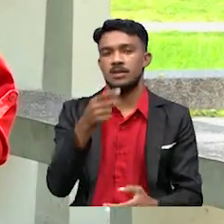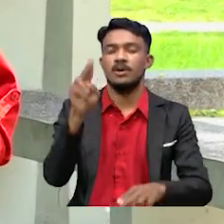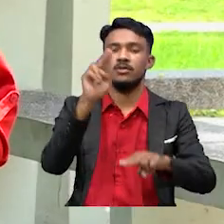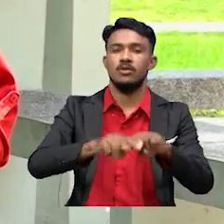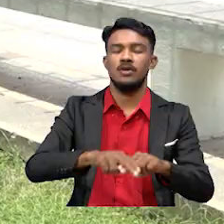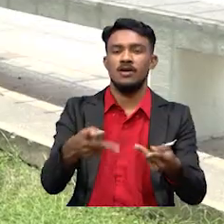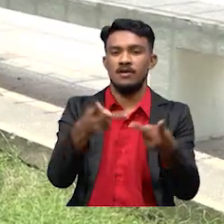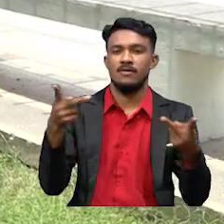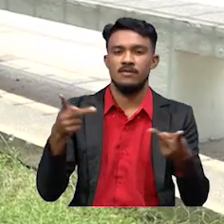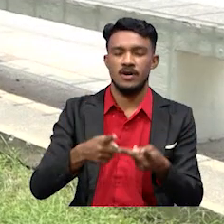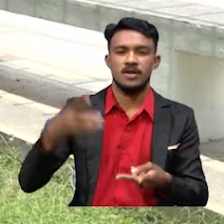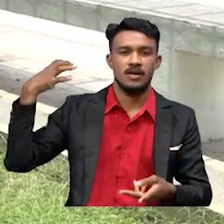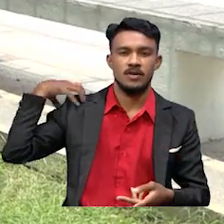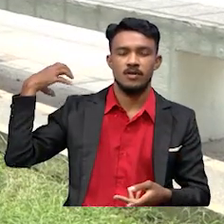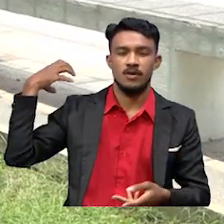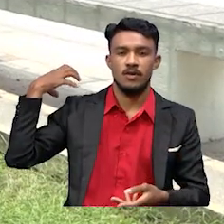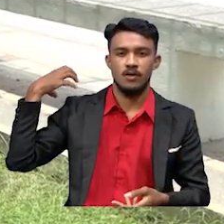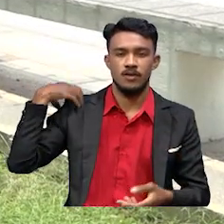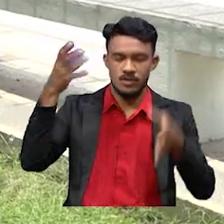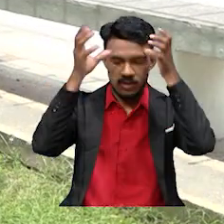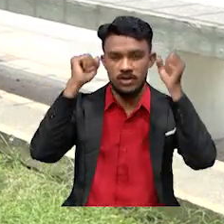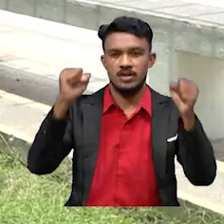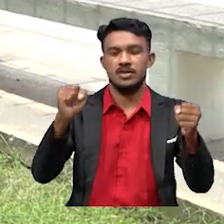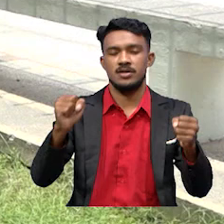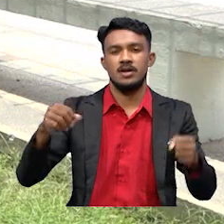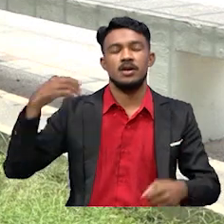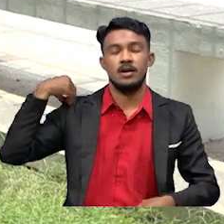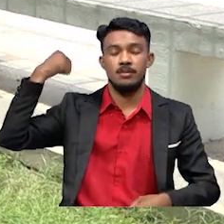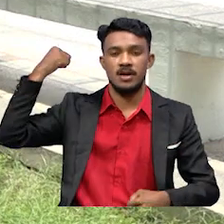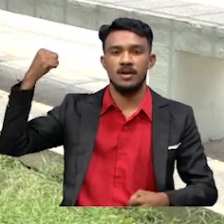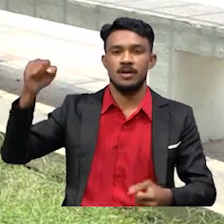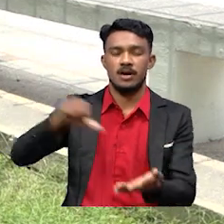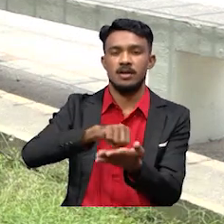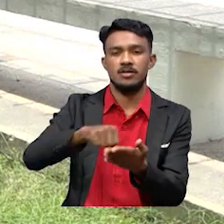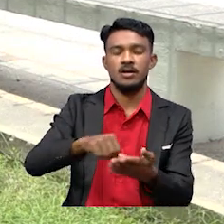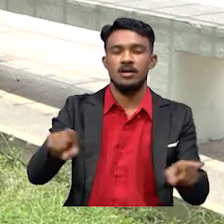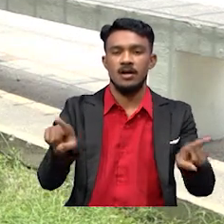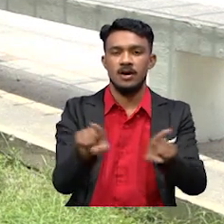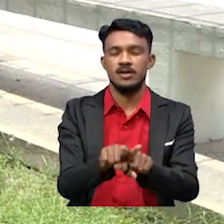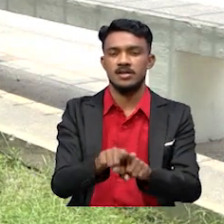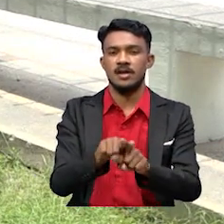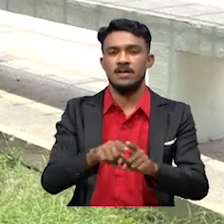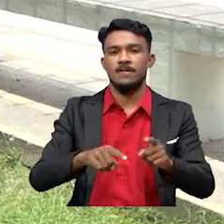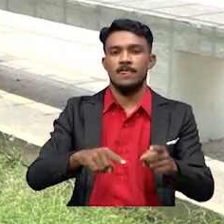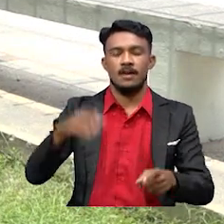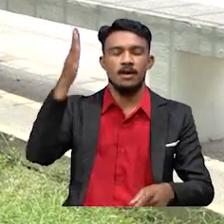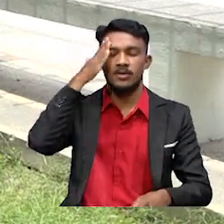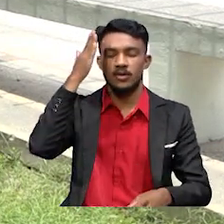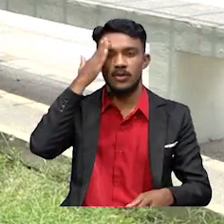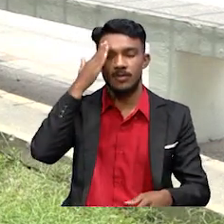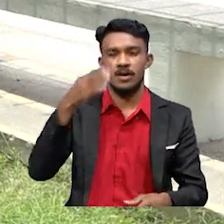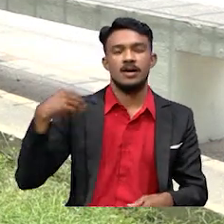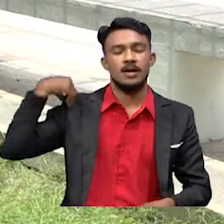presidensial berpite. Bahkan didatu ida kampanye ne kampanye elektoral udar fase konfrontasi sang ideia enquanto bahkan didatu